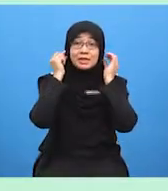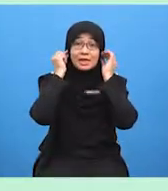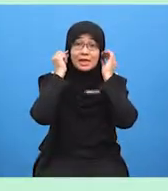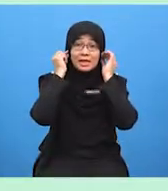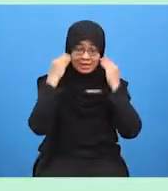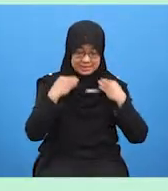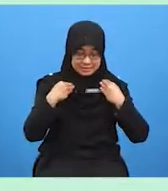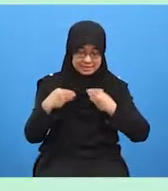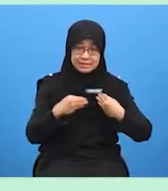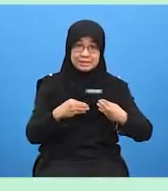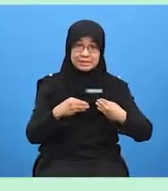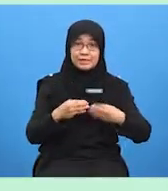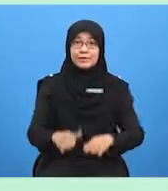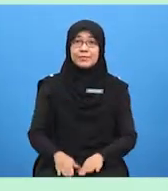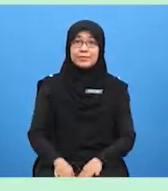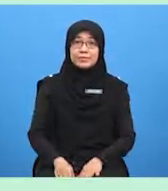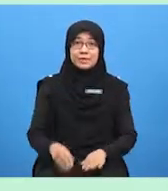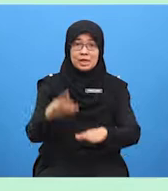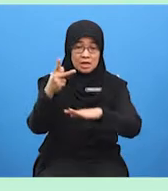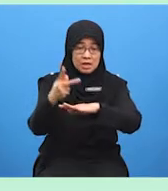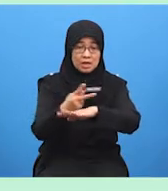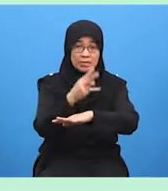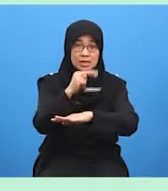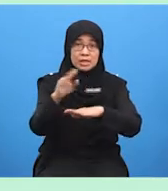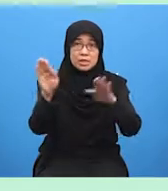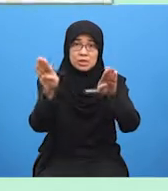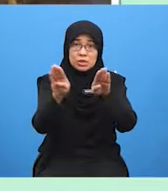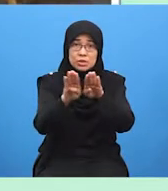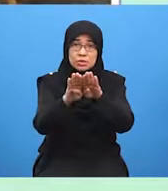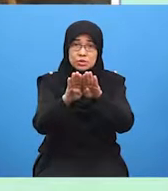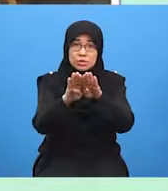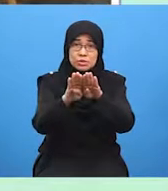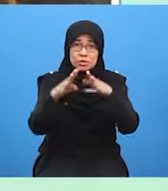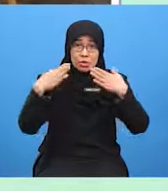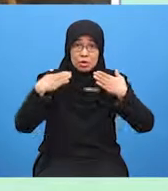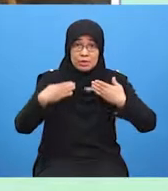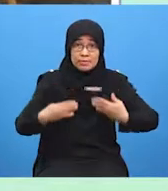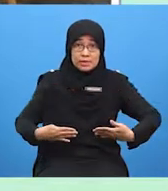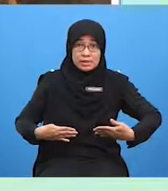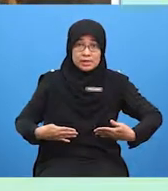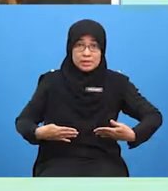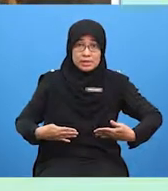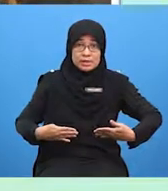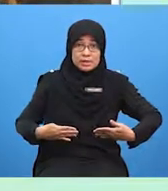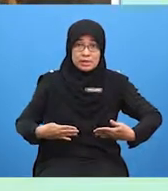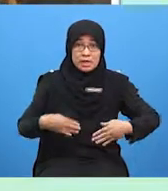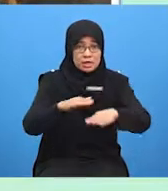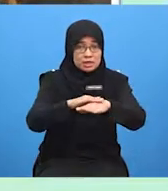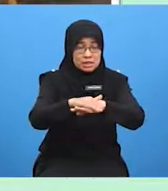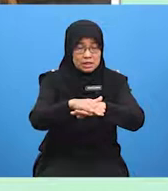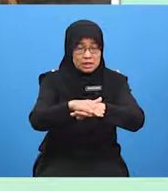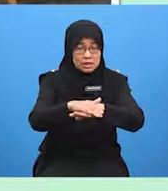Pakaian ialah penutup kepada badan dan anggota badan seperti tangan, kaki dan